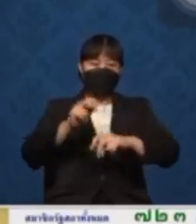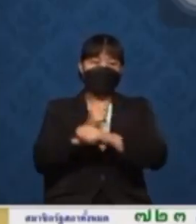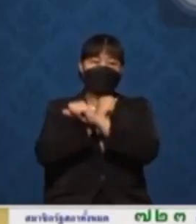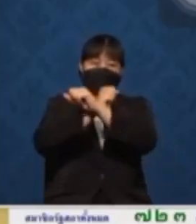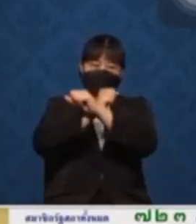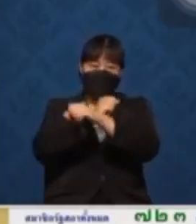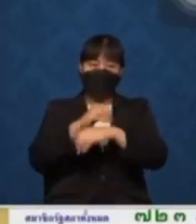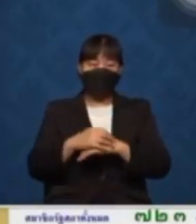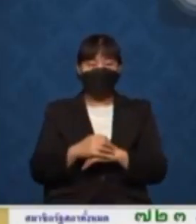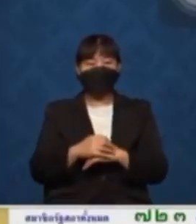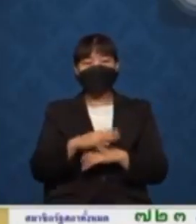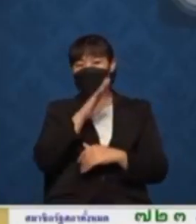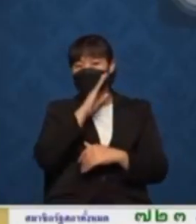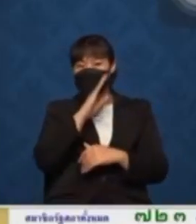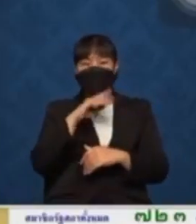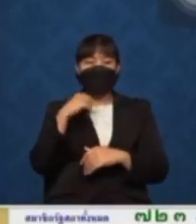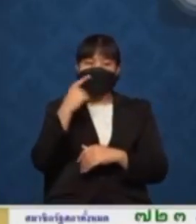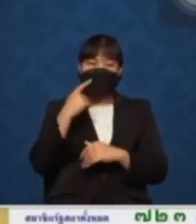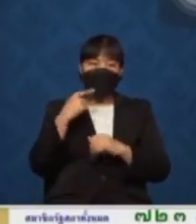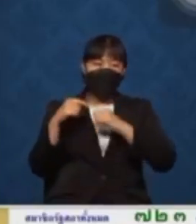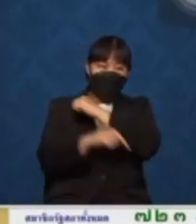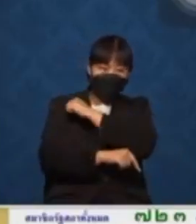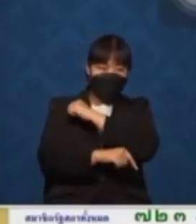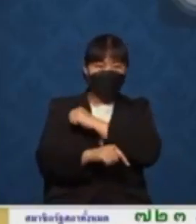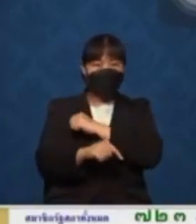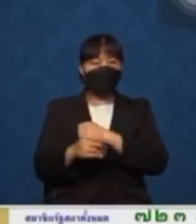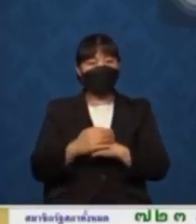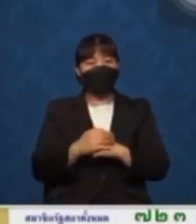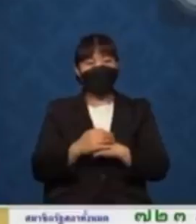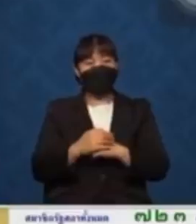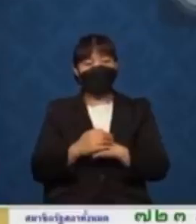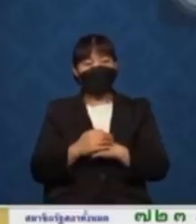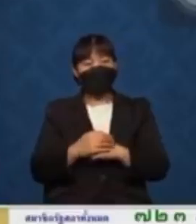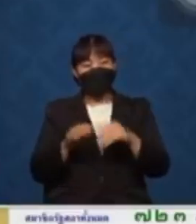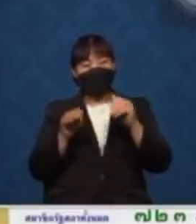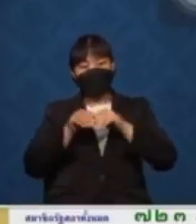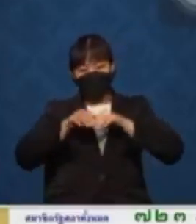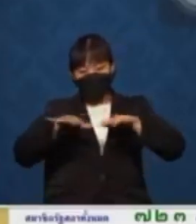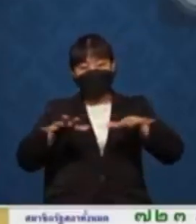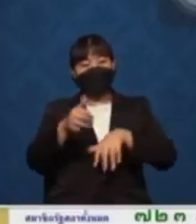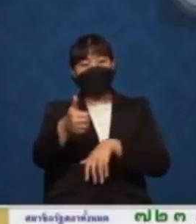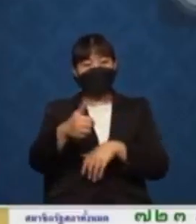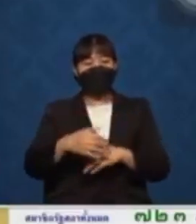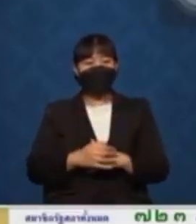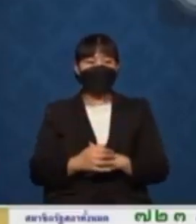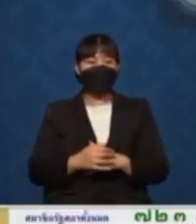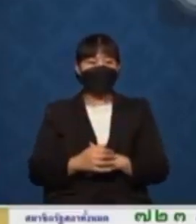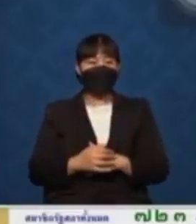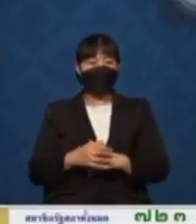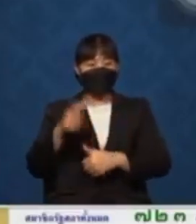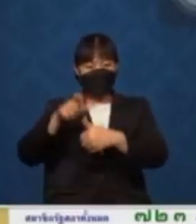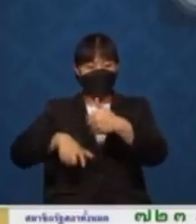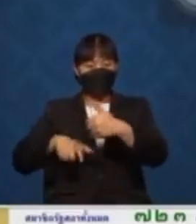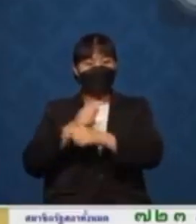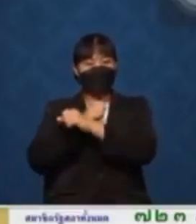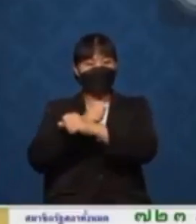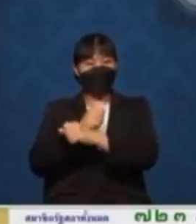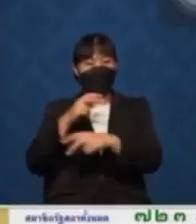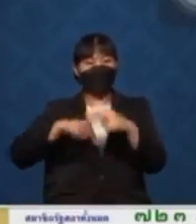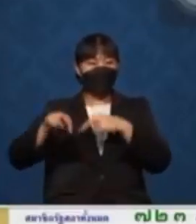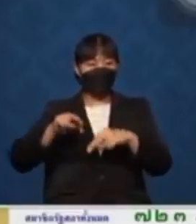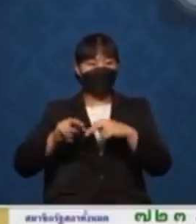าเปิดโปงการทุจริตหรือว่าความไม่ชอบธรรมของรัฐท่านสังเกตไหมครับว่าในช่วงหลายปีที่ผ่านมาเนี่ยในแต่ละครั้งที่รัฐบา